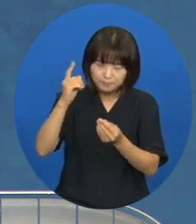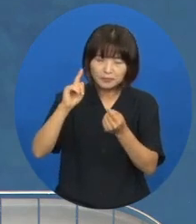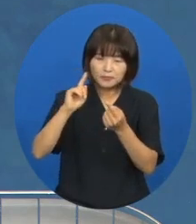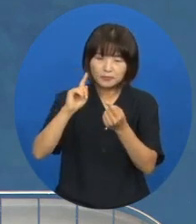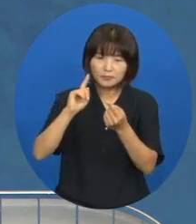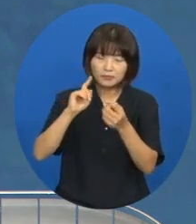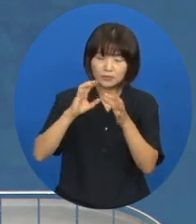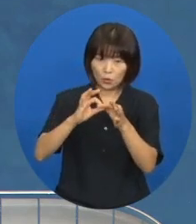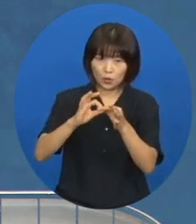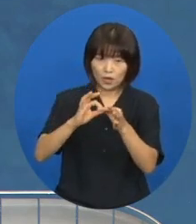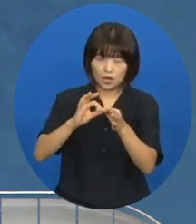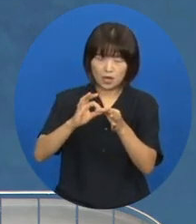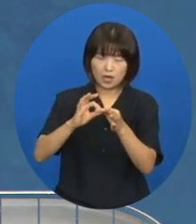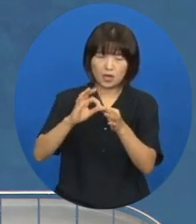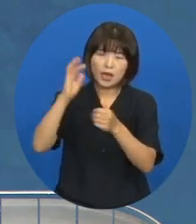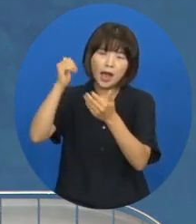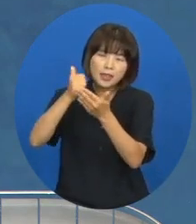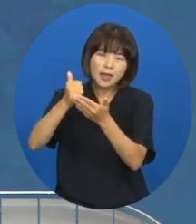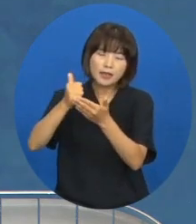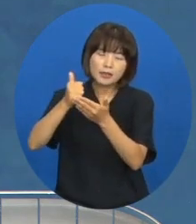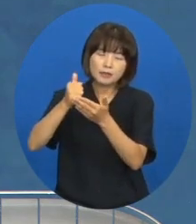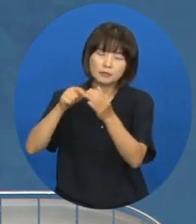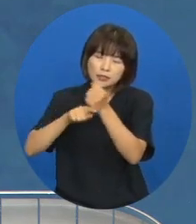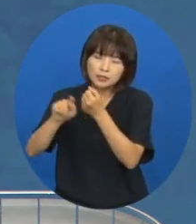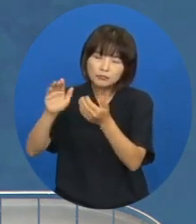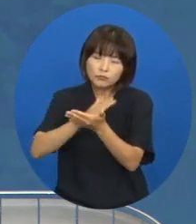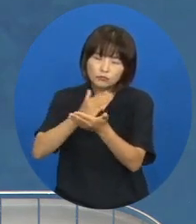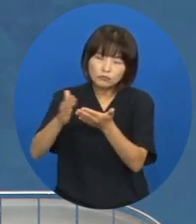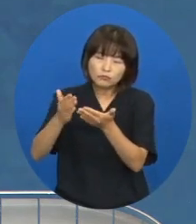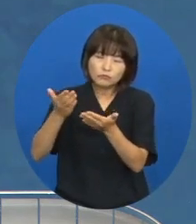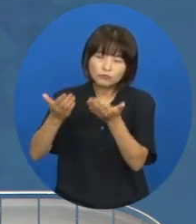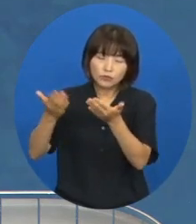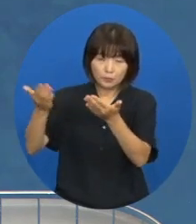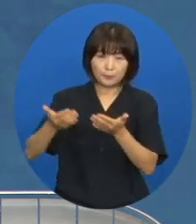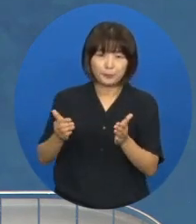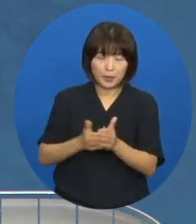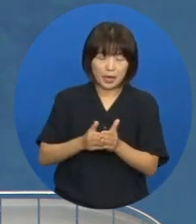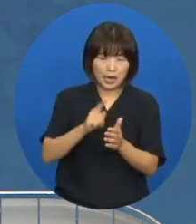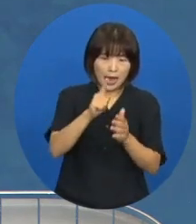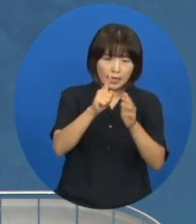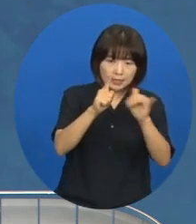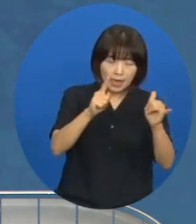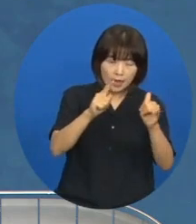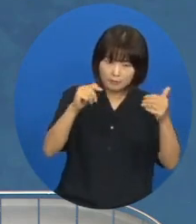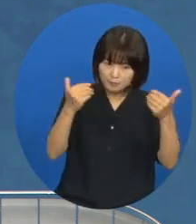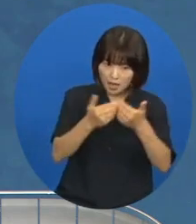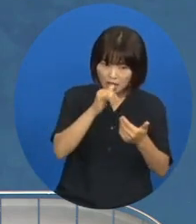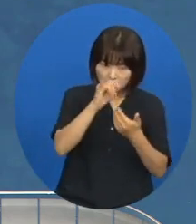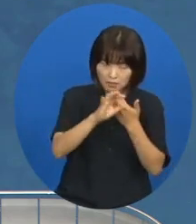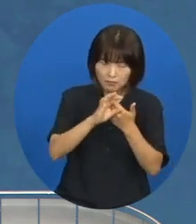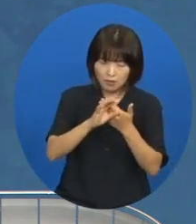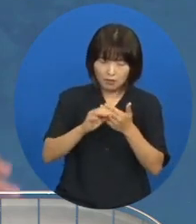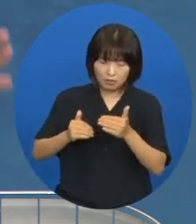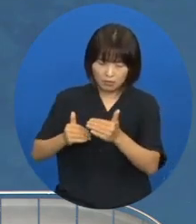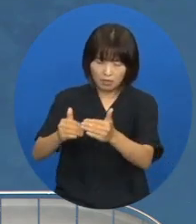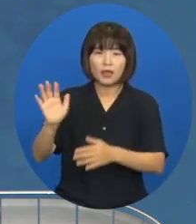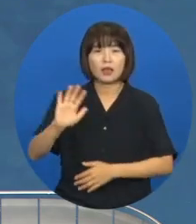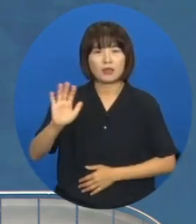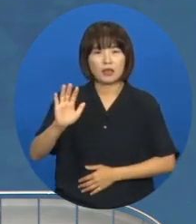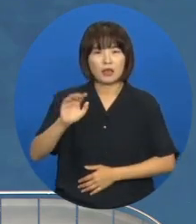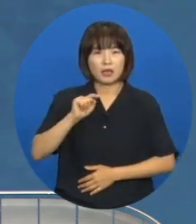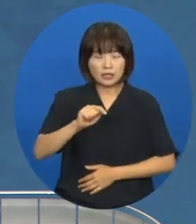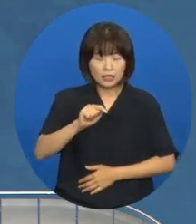통해서 분별을 받았습니다. 한 분이라도 반대하면 안 해요. 이 원칙으로